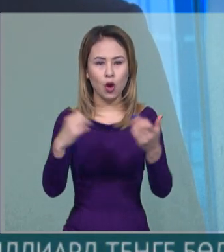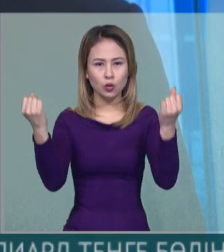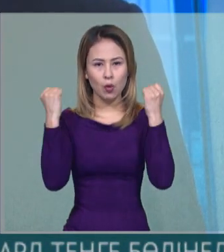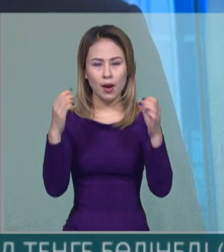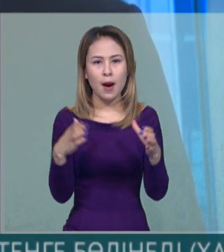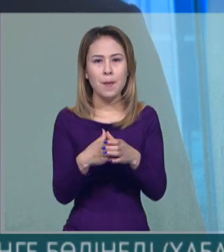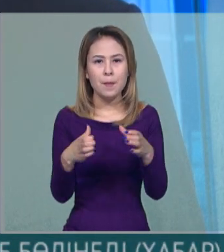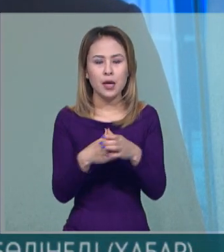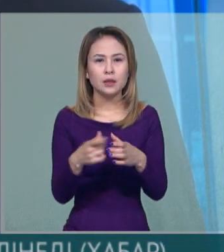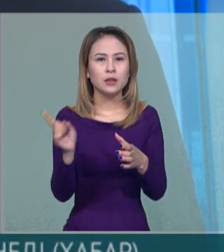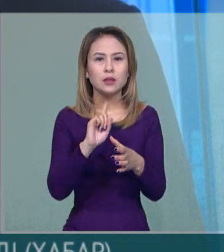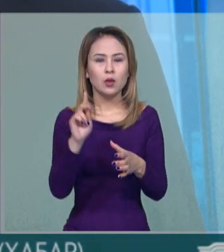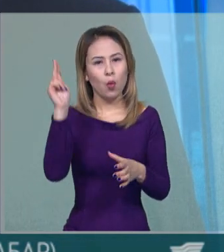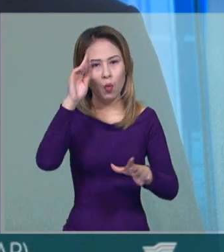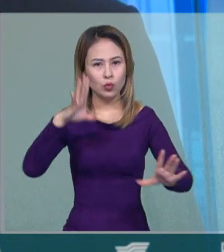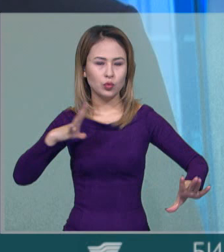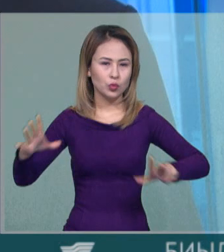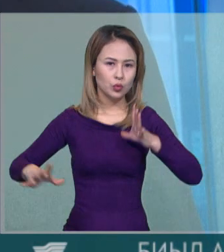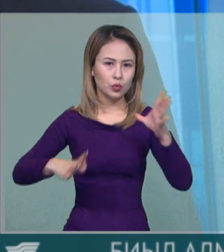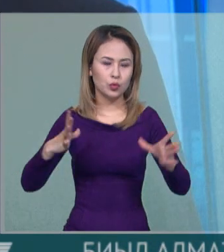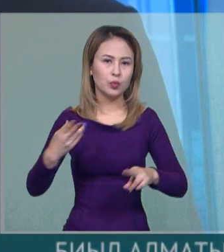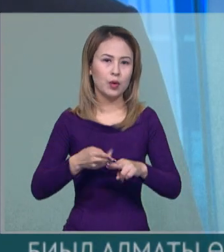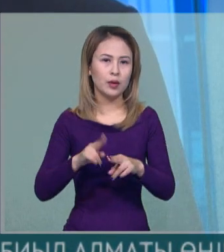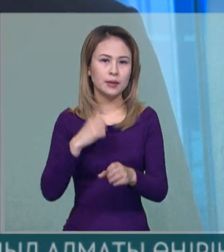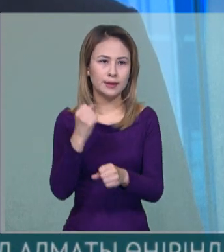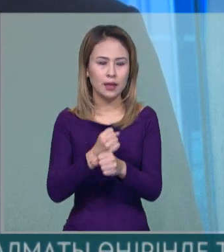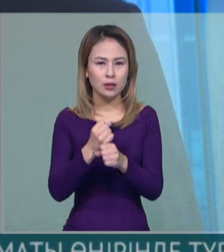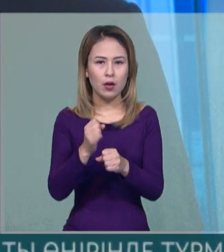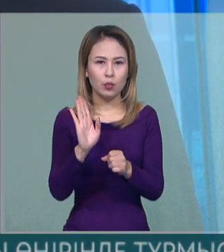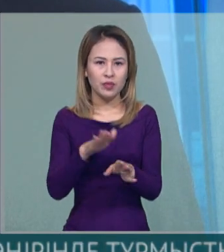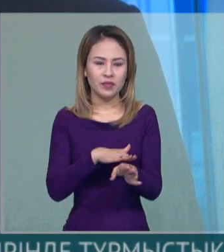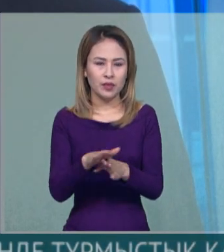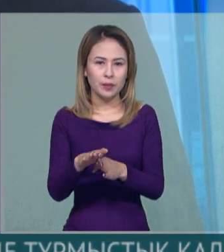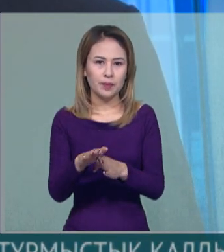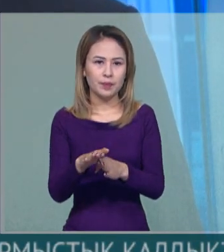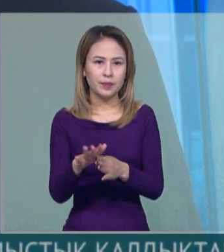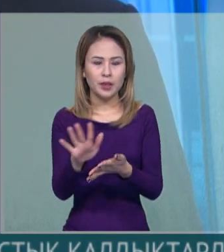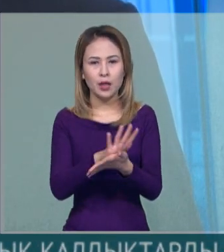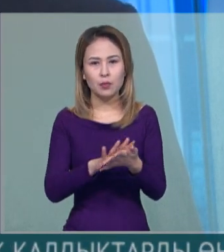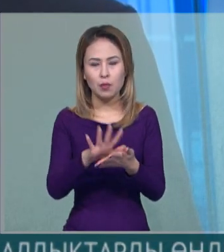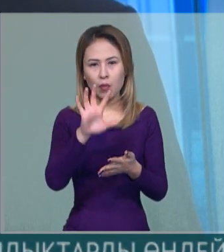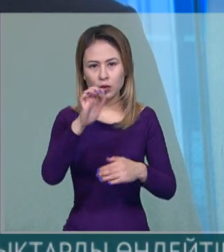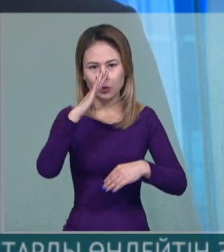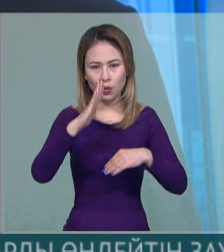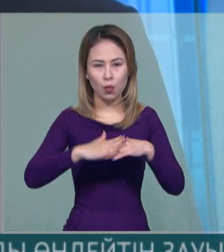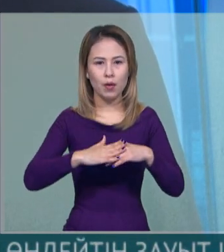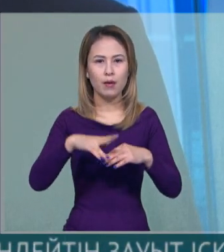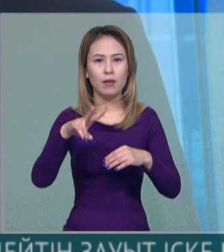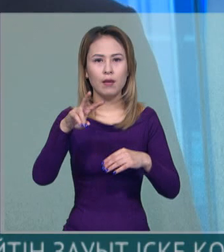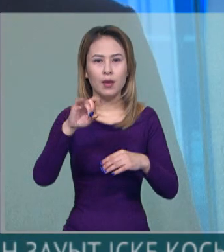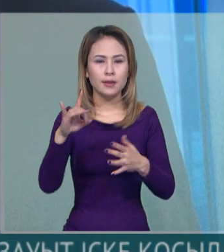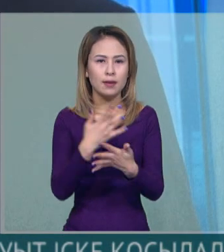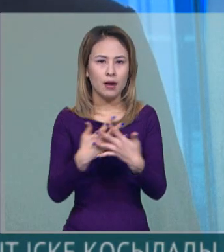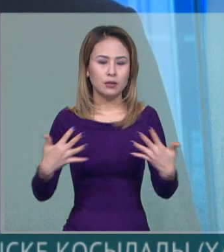командалар өзінің оқу жаттығуларында жүргізуге қол тигізеді. Бағанағы айтылып отырған 500 орындық лагер 13